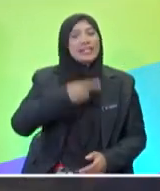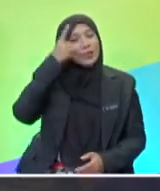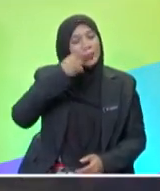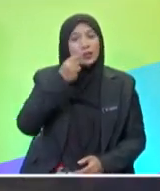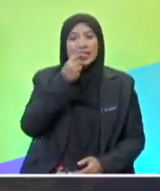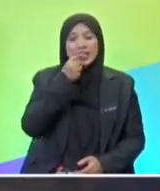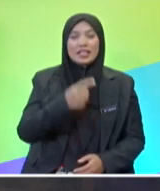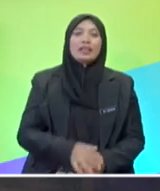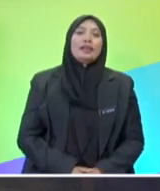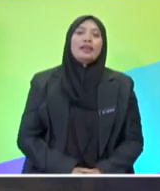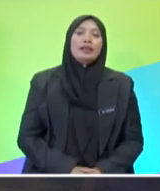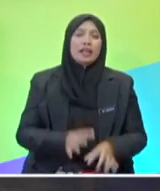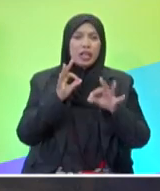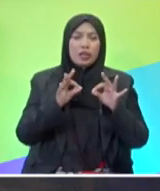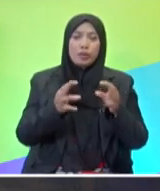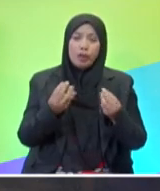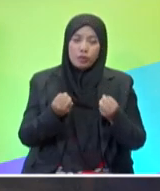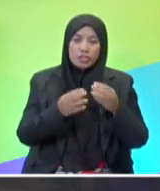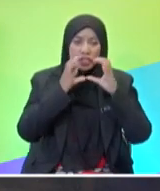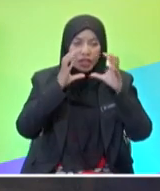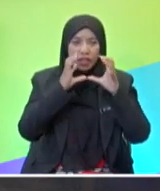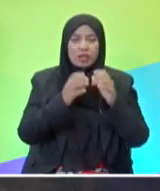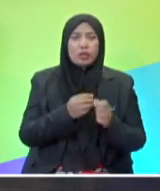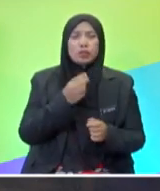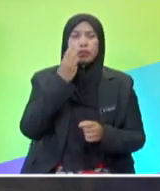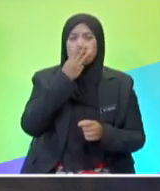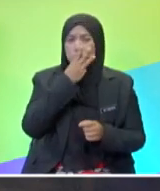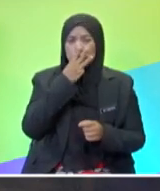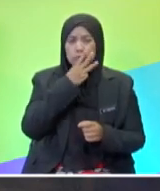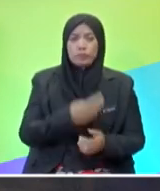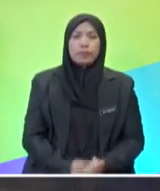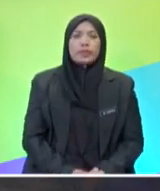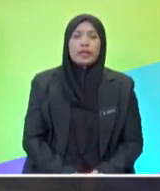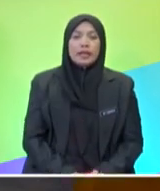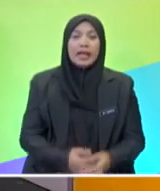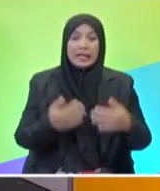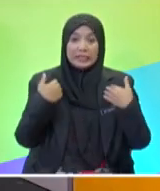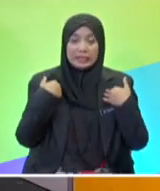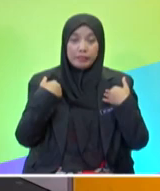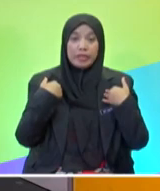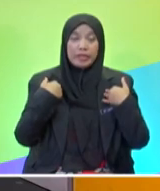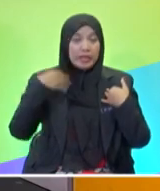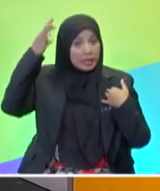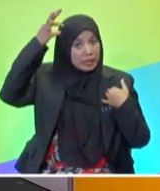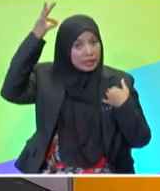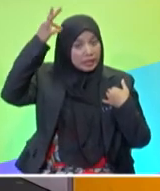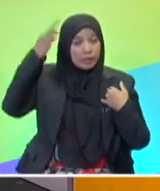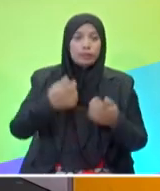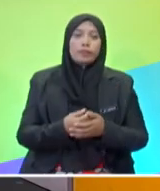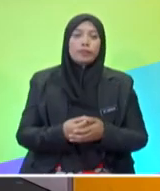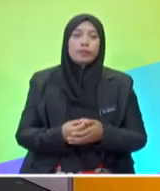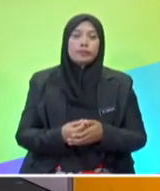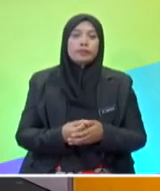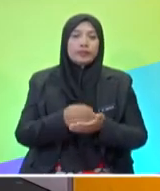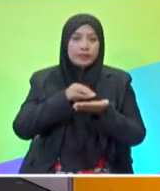kita nak bercakap, takut orang dengar. Betul. Dan ada setengah-setengah tu suka pakai apa? Gel rambut. Biar rambut apa? Rambut pacak lah,